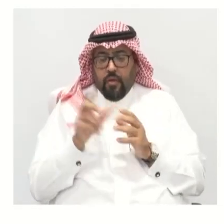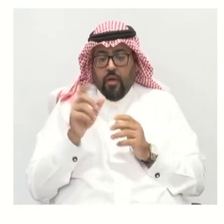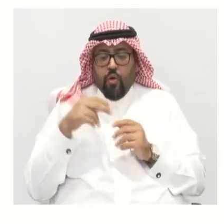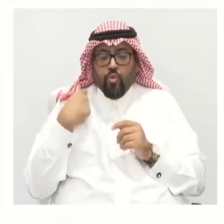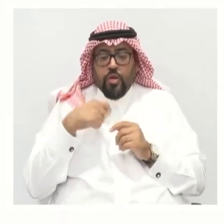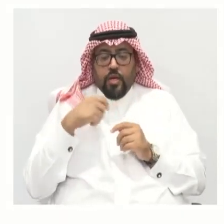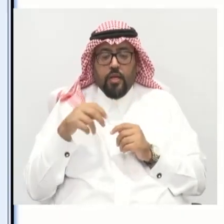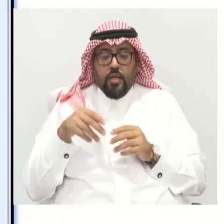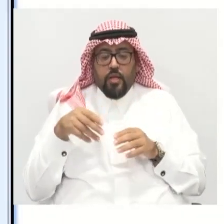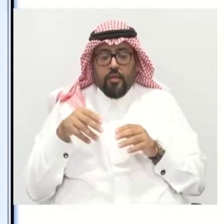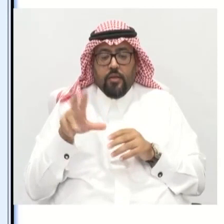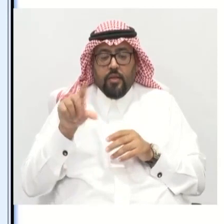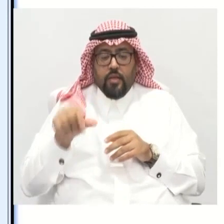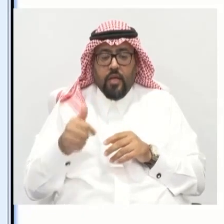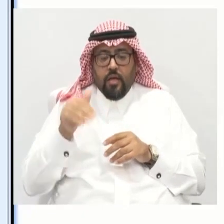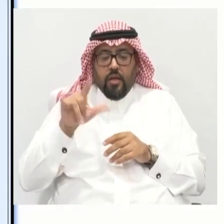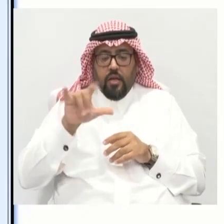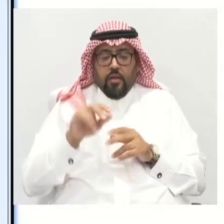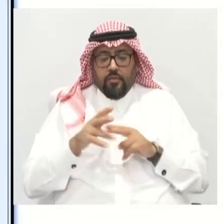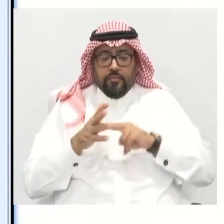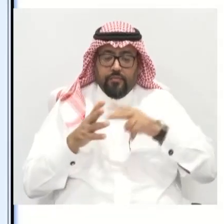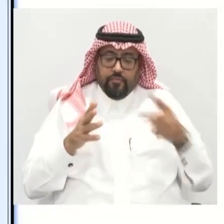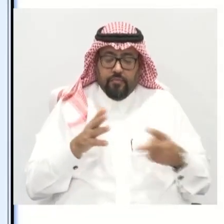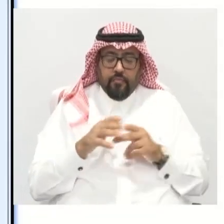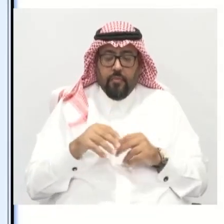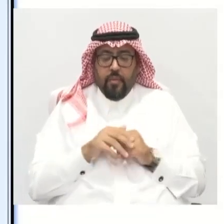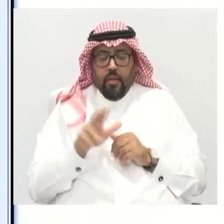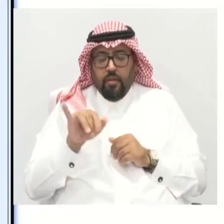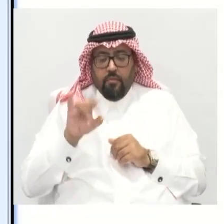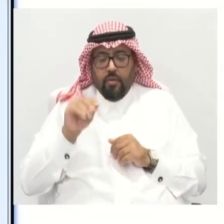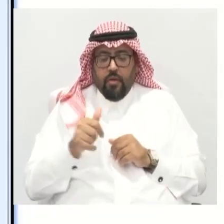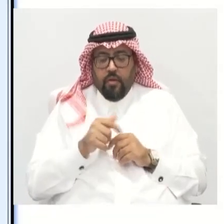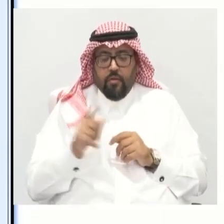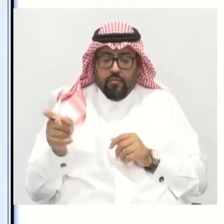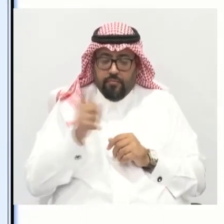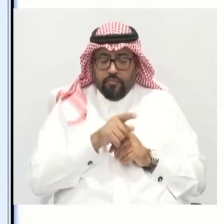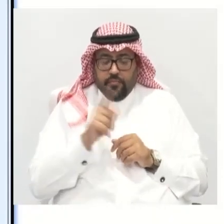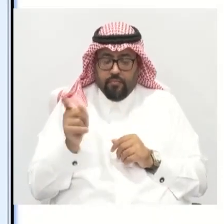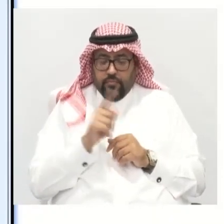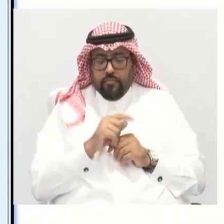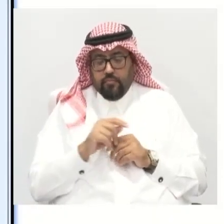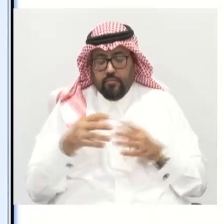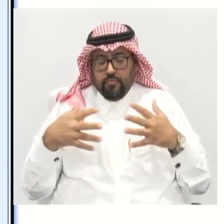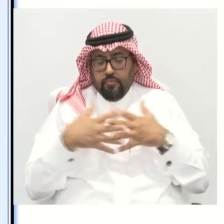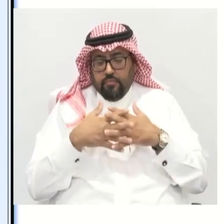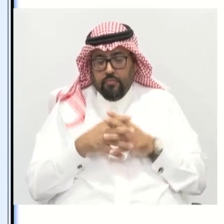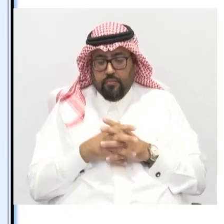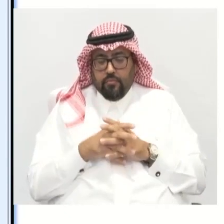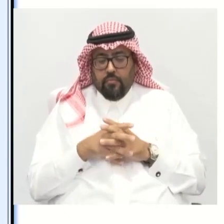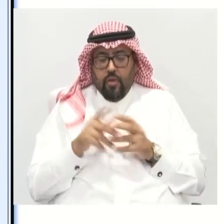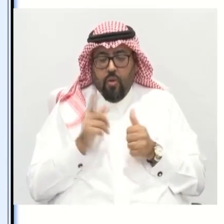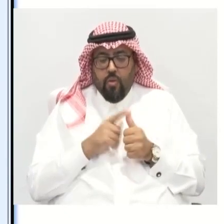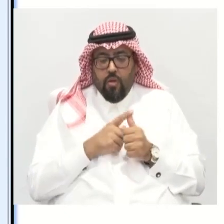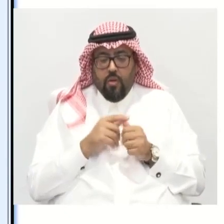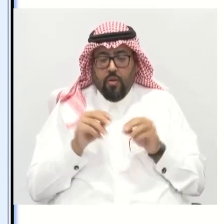وزاره الداخليه هنا لدينا العكس المهام اصلها بكل جهاز مناسب المهمه